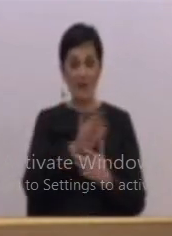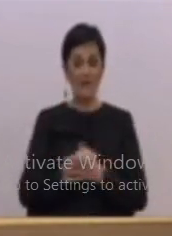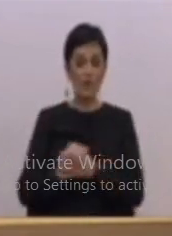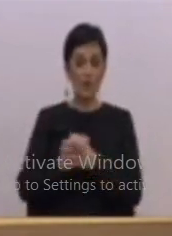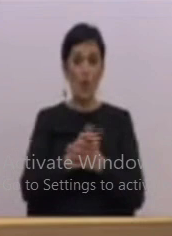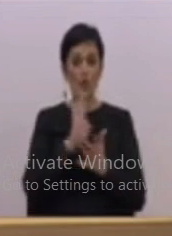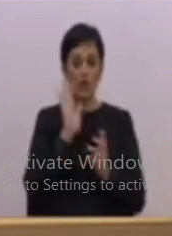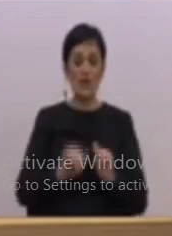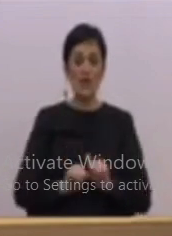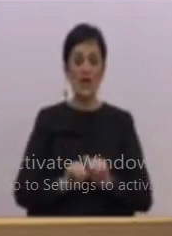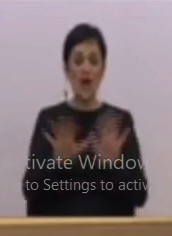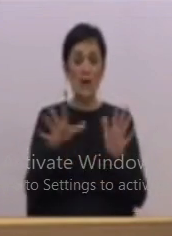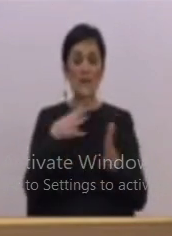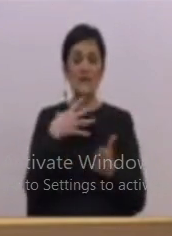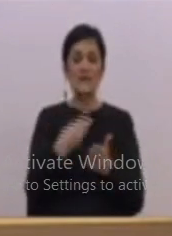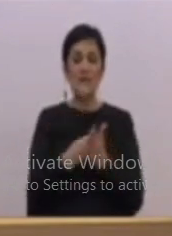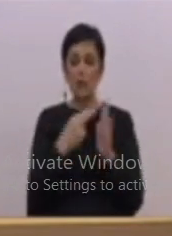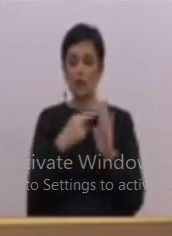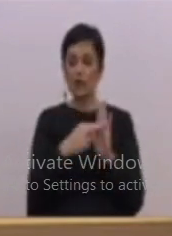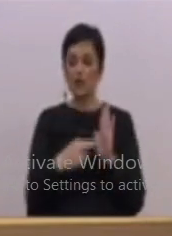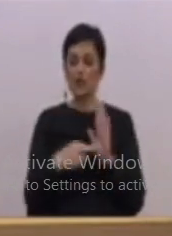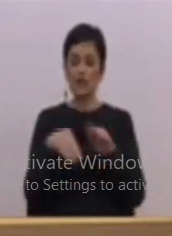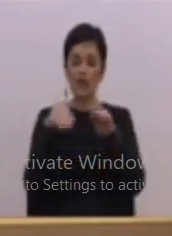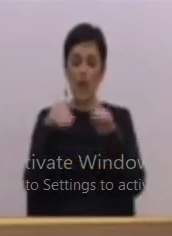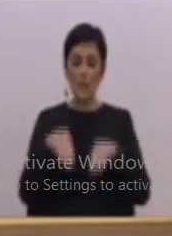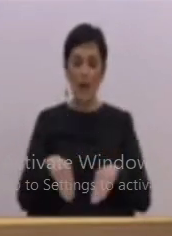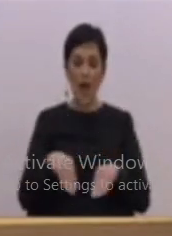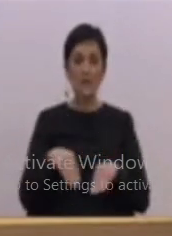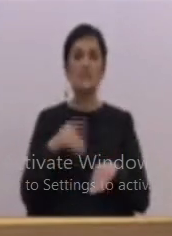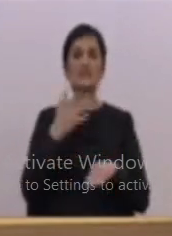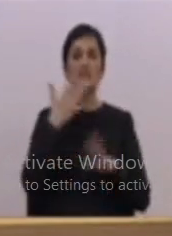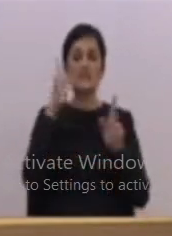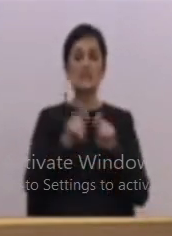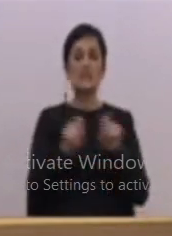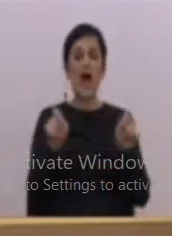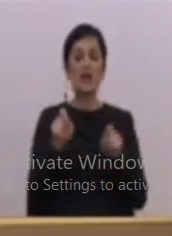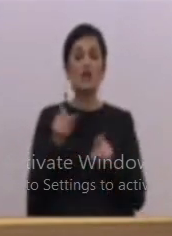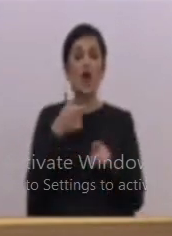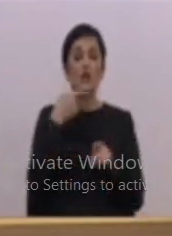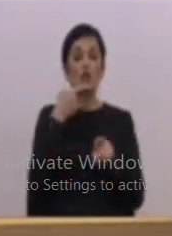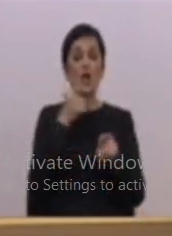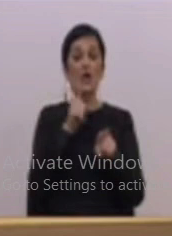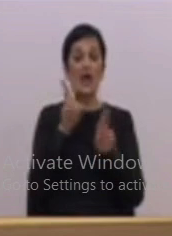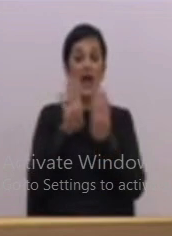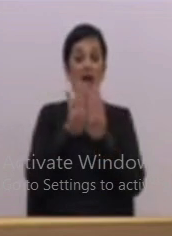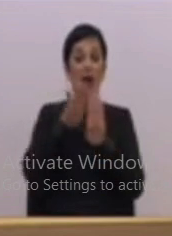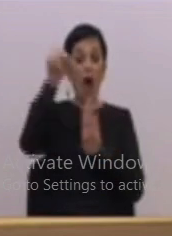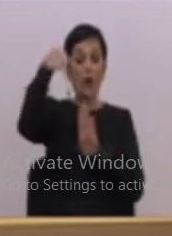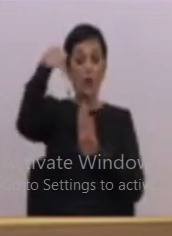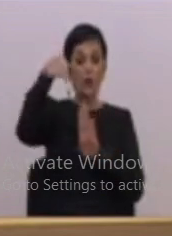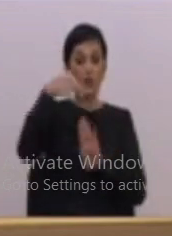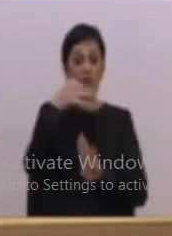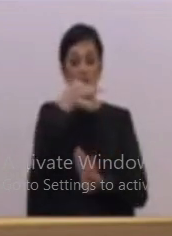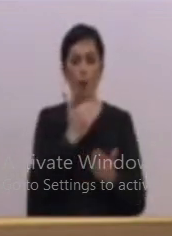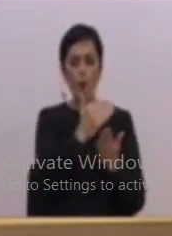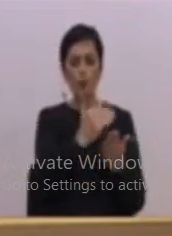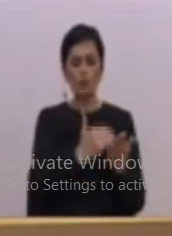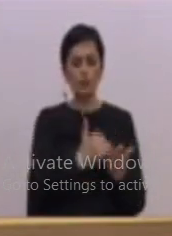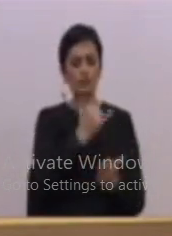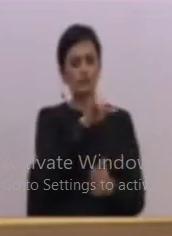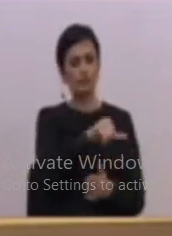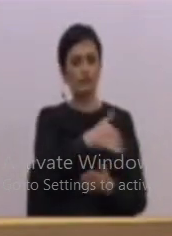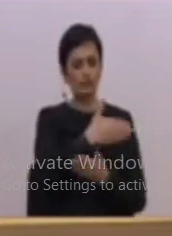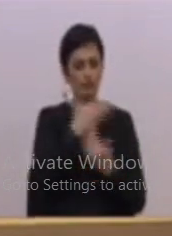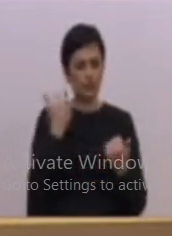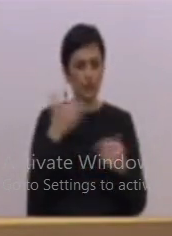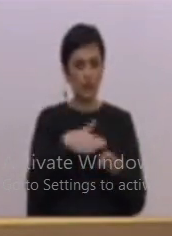გამოაქვეყნებს საკუთარ შეფასებას და საჯაროდ გეტყვით იმას რასაც დახურულ კარს მიღმაგეუბნებიან რომ არც ერთი მოთხოვნა ტოვებთ